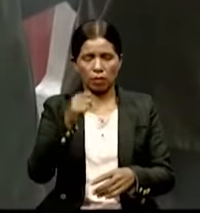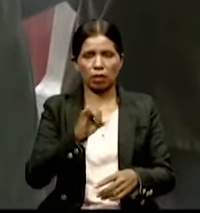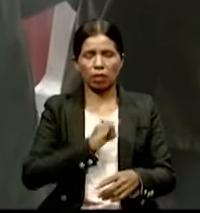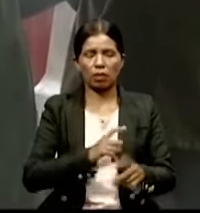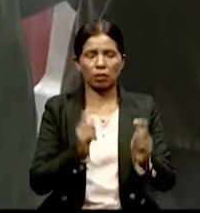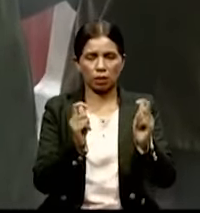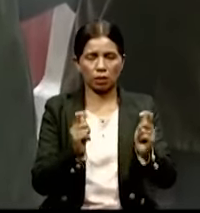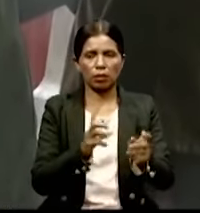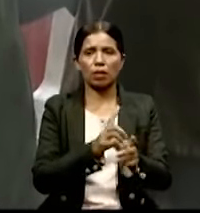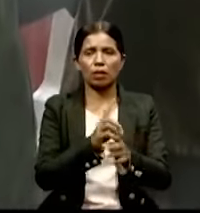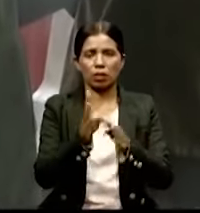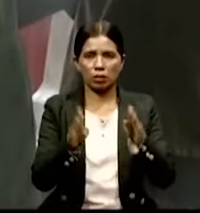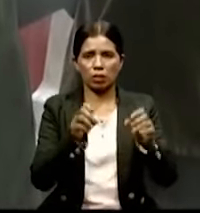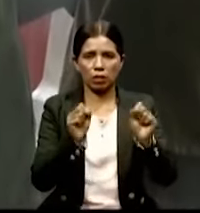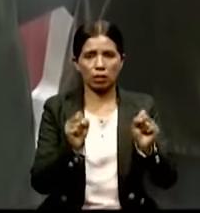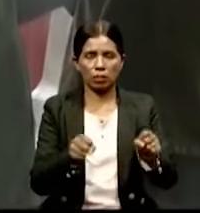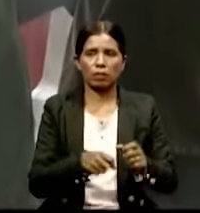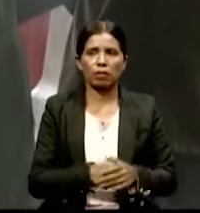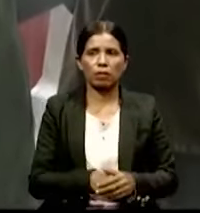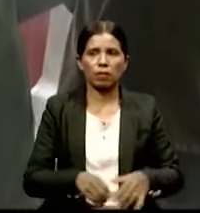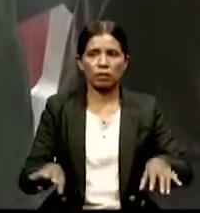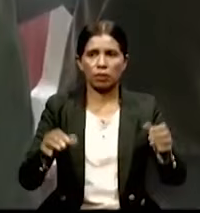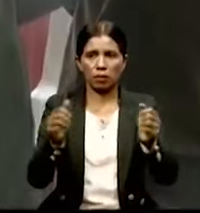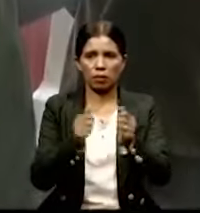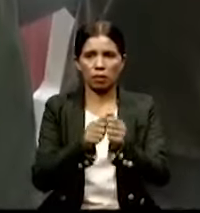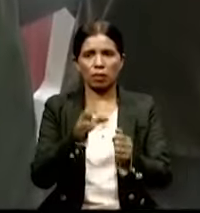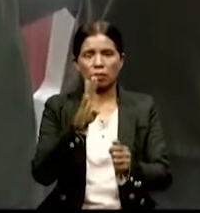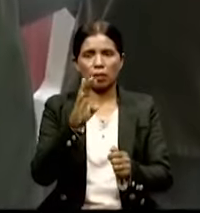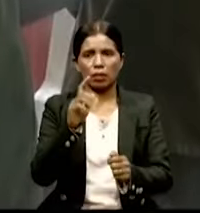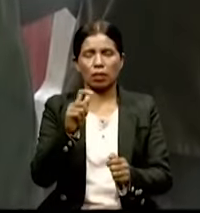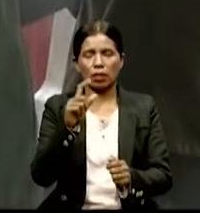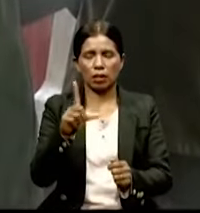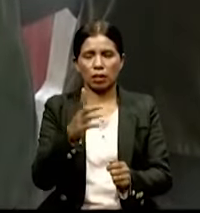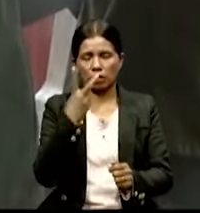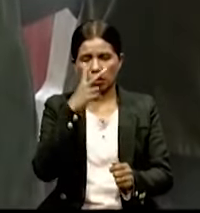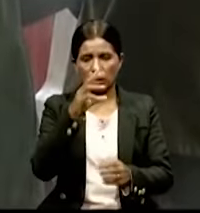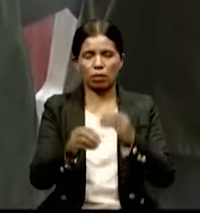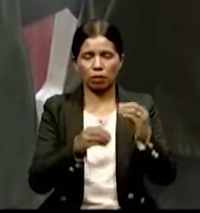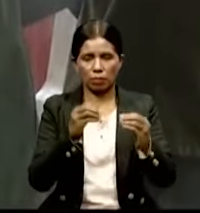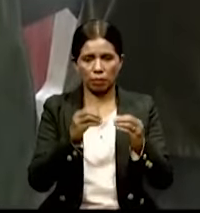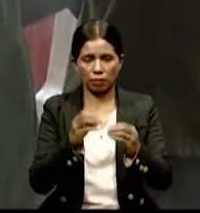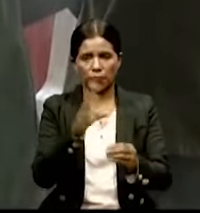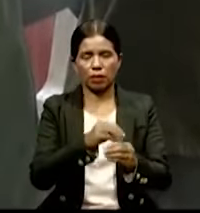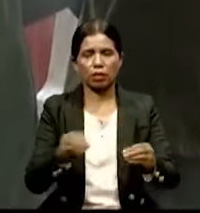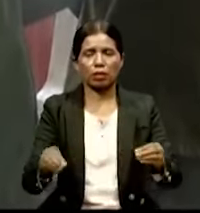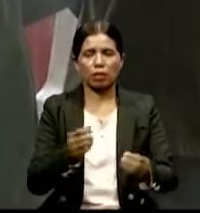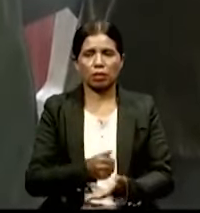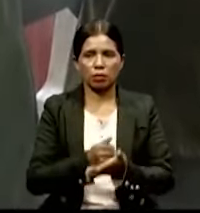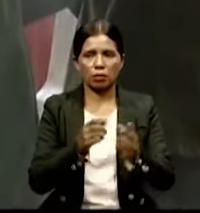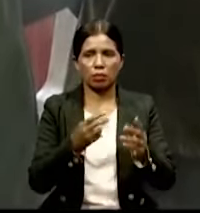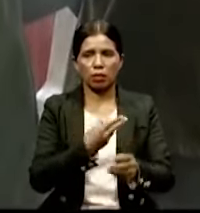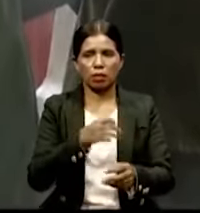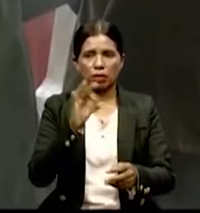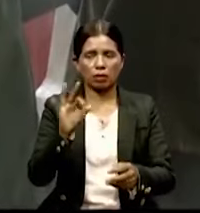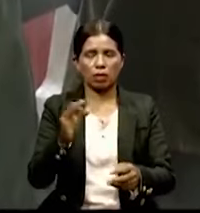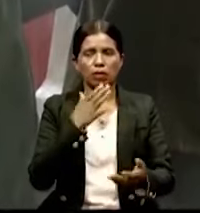tenta na fatim direktur para tu bele korena ho sir betel para tu bele hari to kasun tu ne atau korespon betel pu. Hari is fatim dia